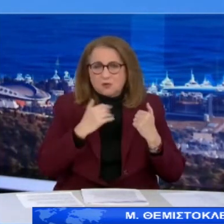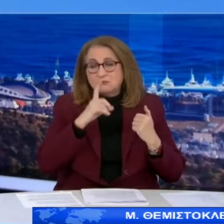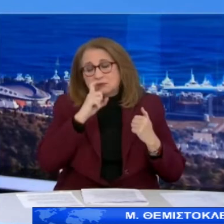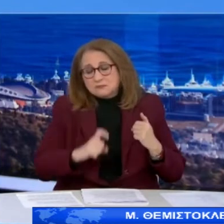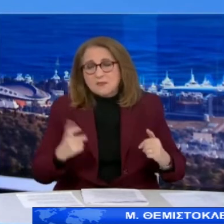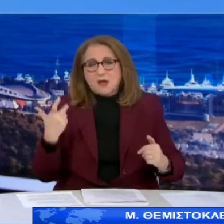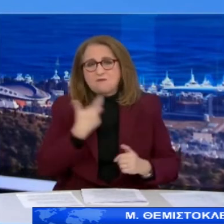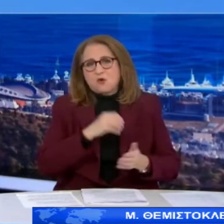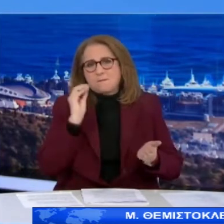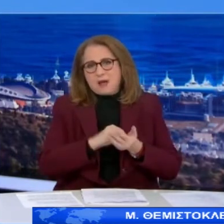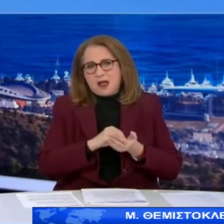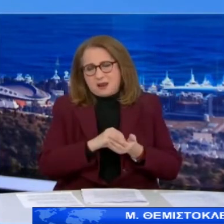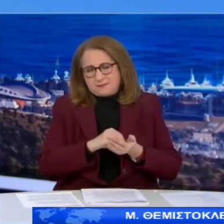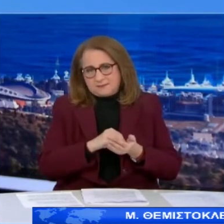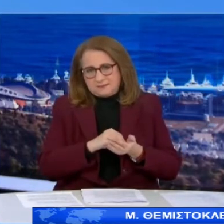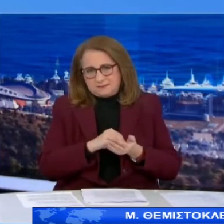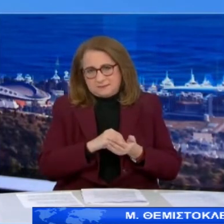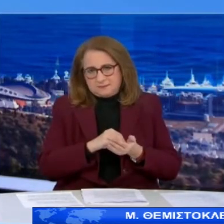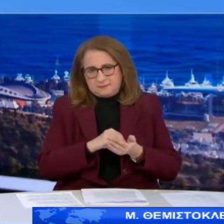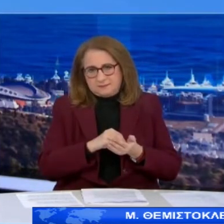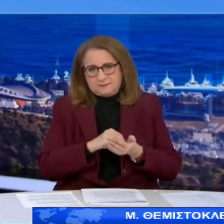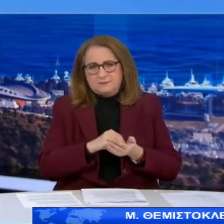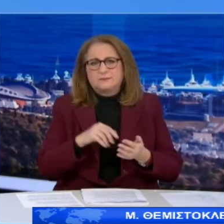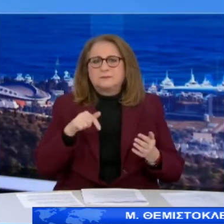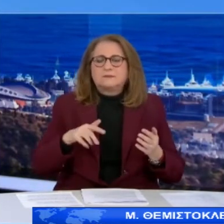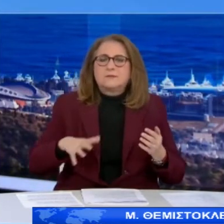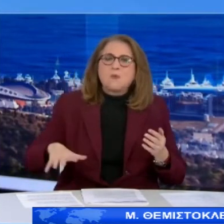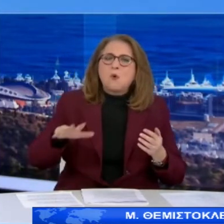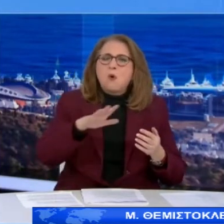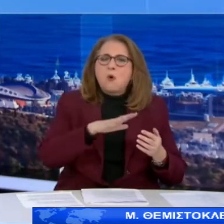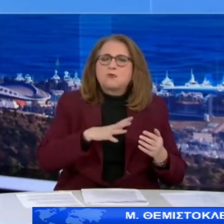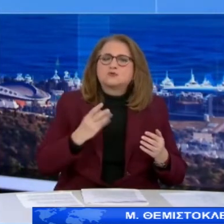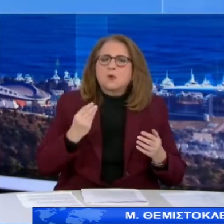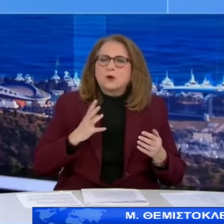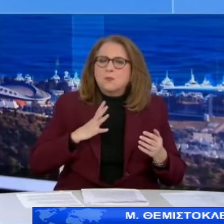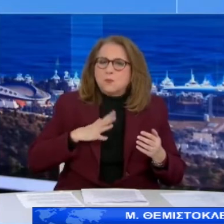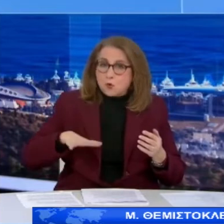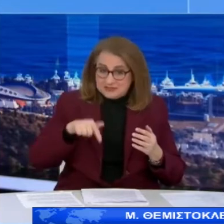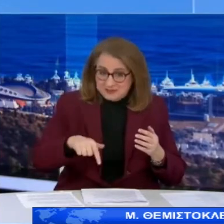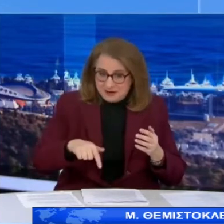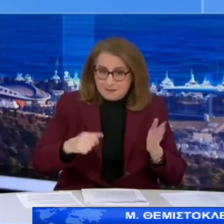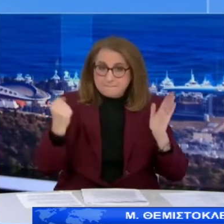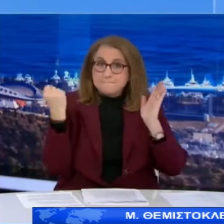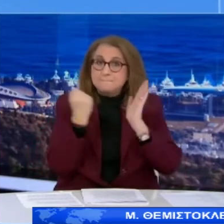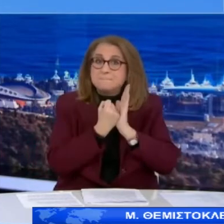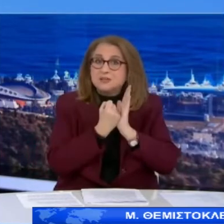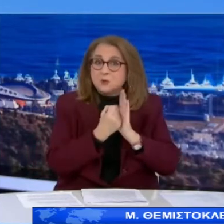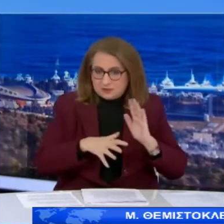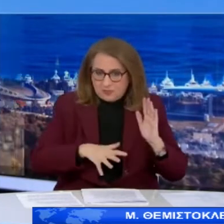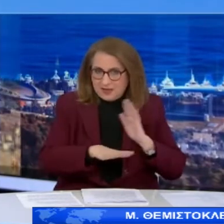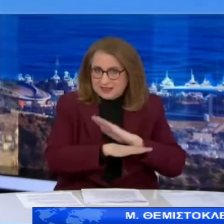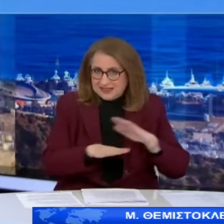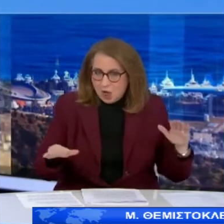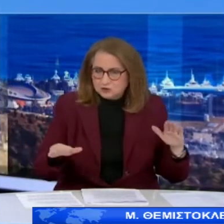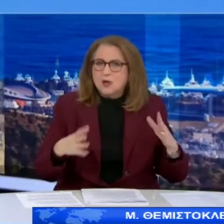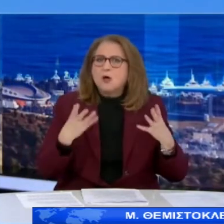4.340.000 πολίτες που είχαν ολοκληρώσει τον εμβολιασμό τους και δυνητικά θα έλεγε σήμερα το πιστοποιητικό τους, εμβολιάστηκε με